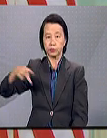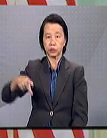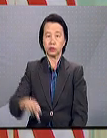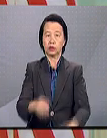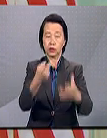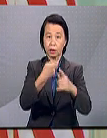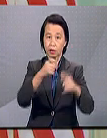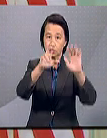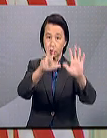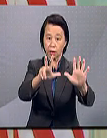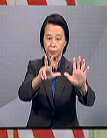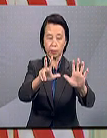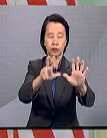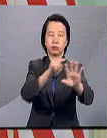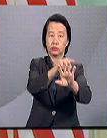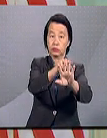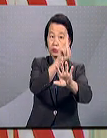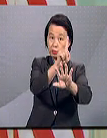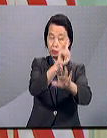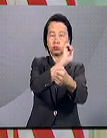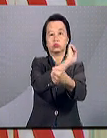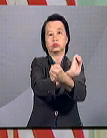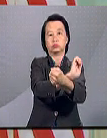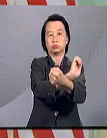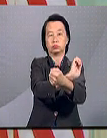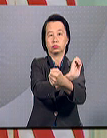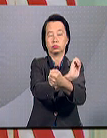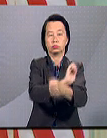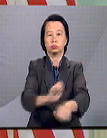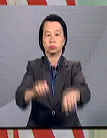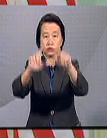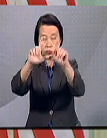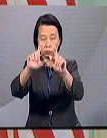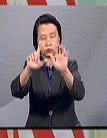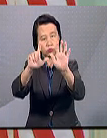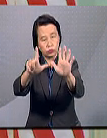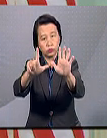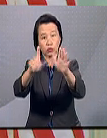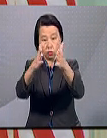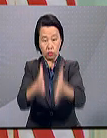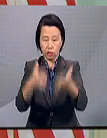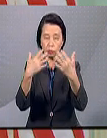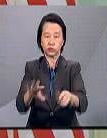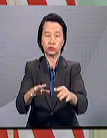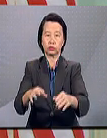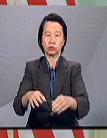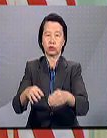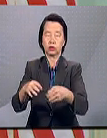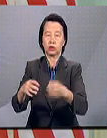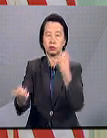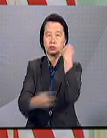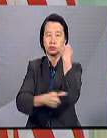tersebut, 1 individu telah direman manakala 7 individu telah dikenakan